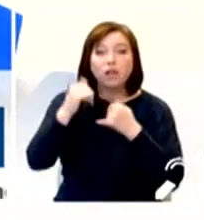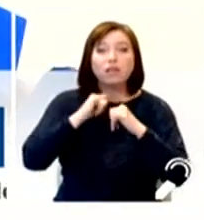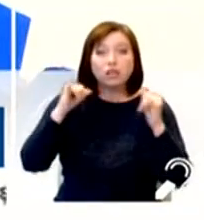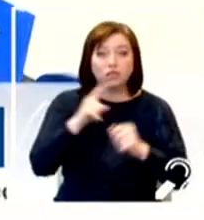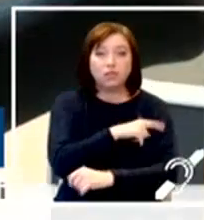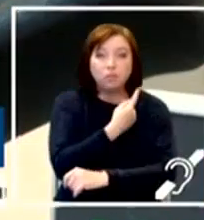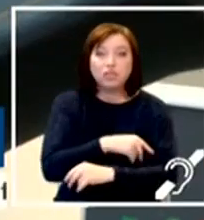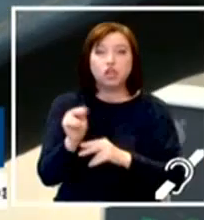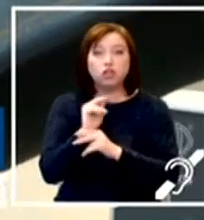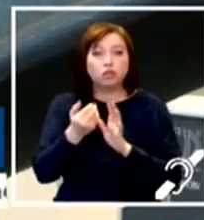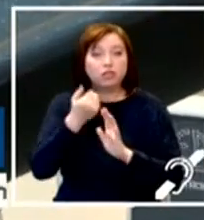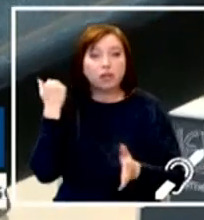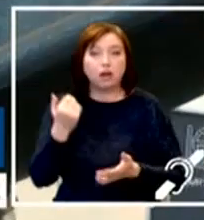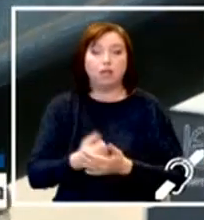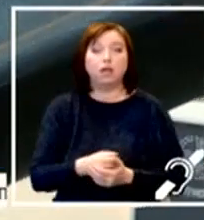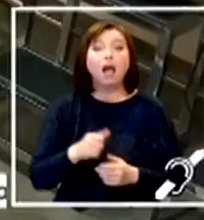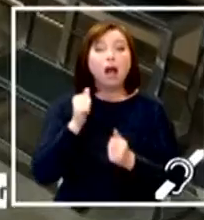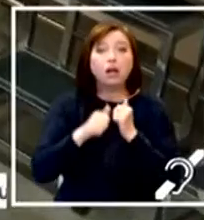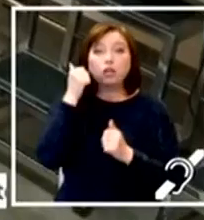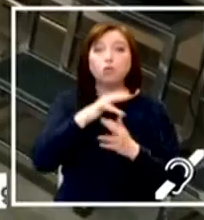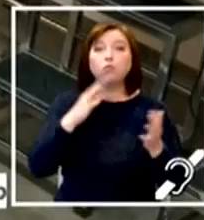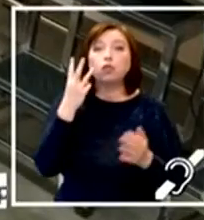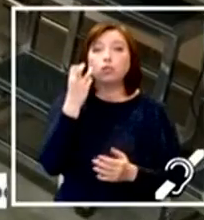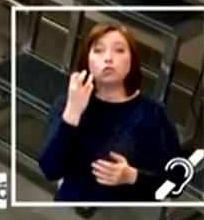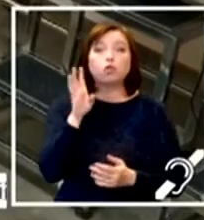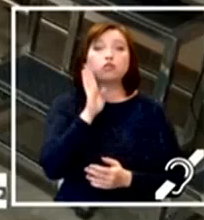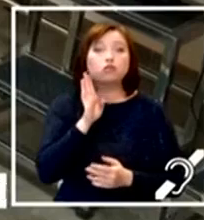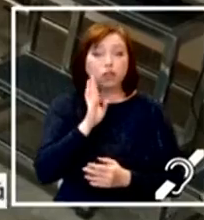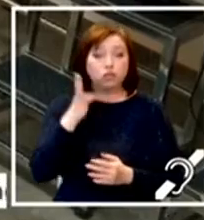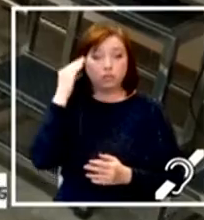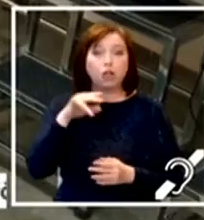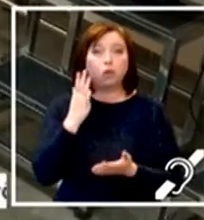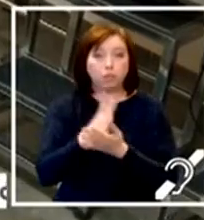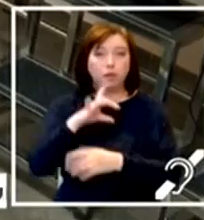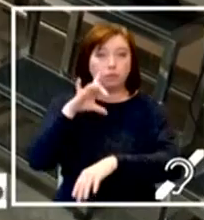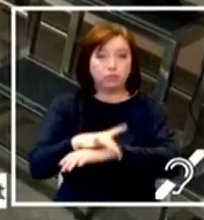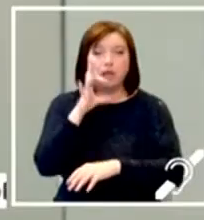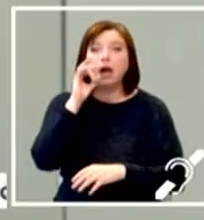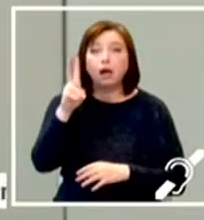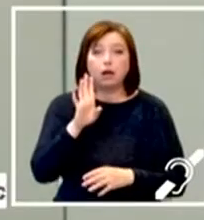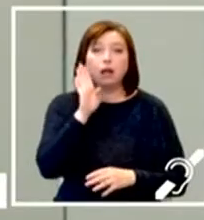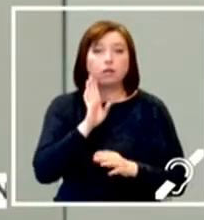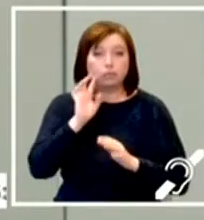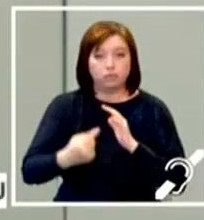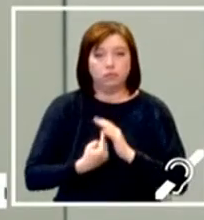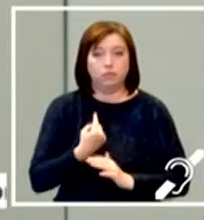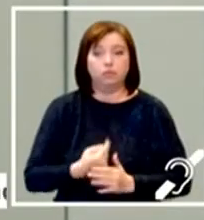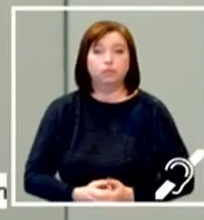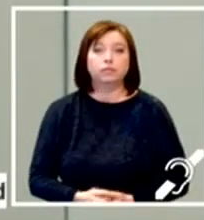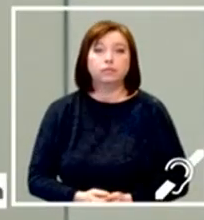timp eficiente. Anual, peste 300 de femei din Republica Moldova sunt diagnosticate cu cancer de col uterin.